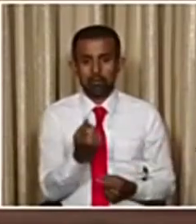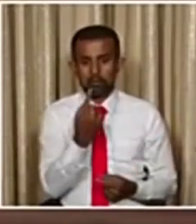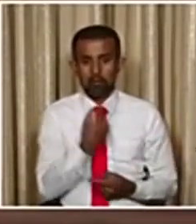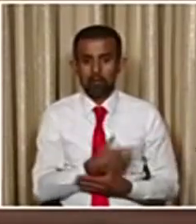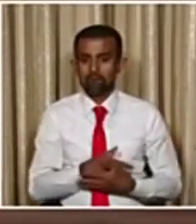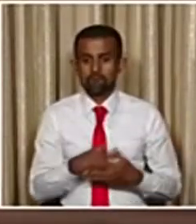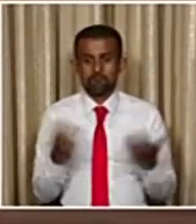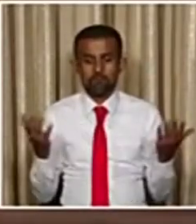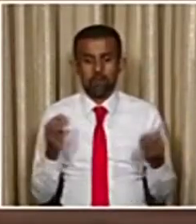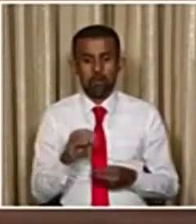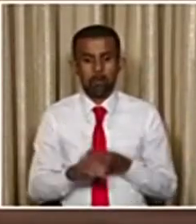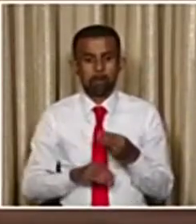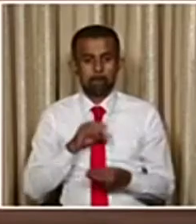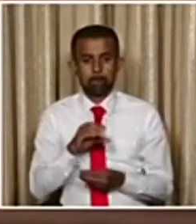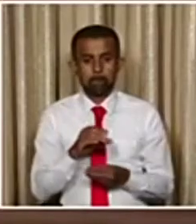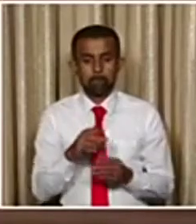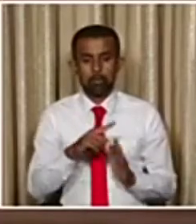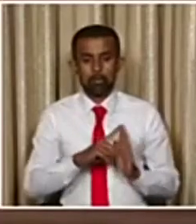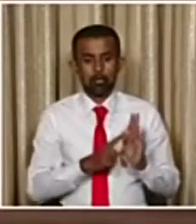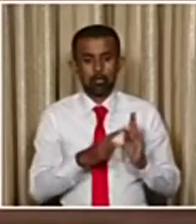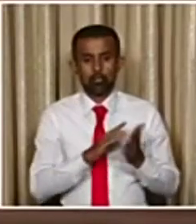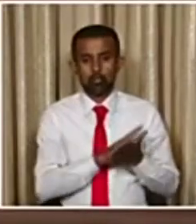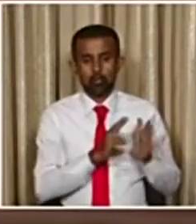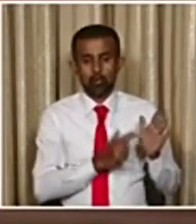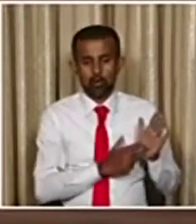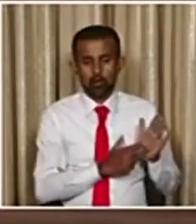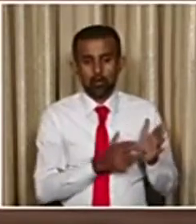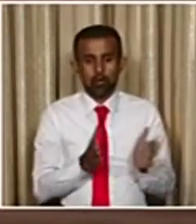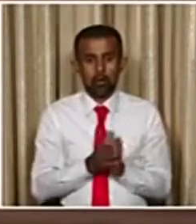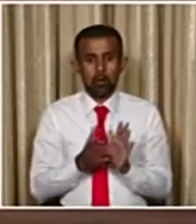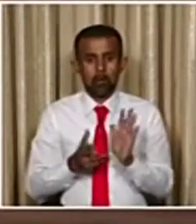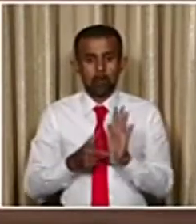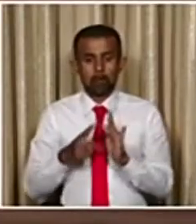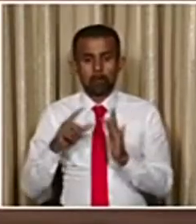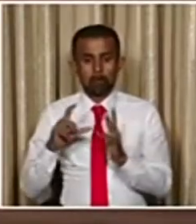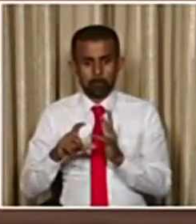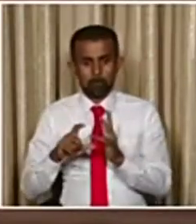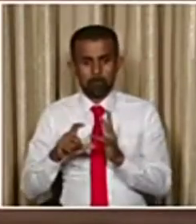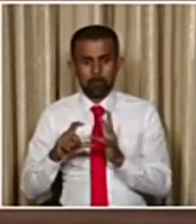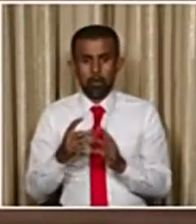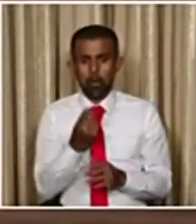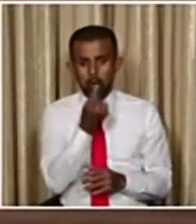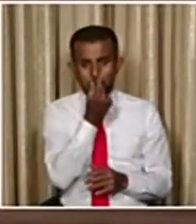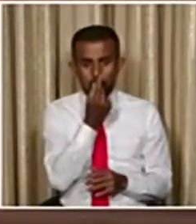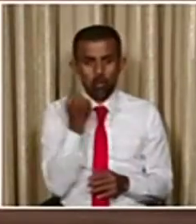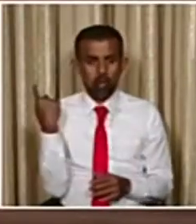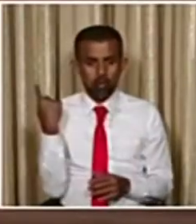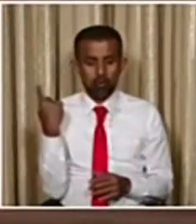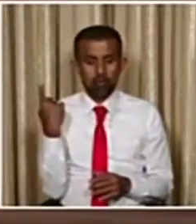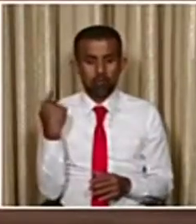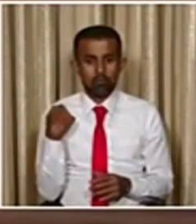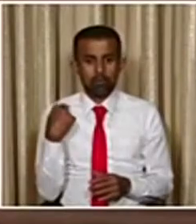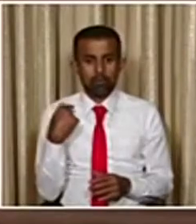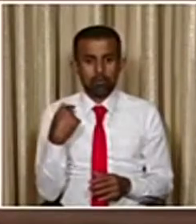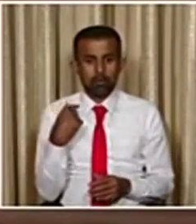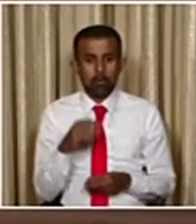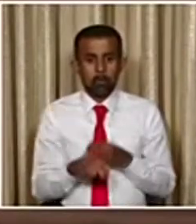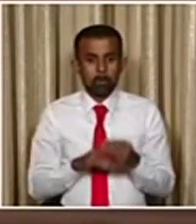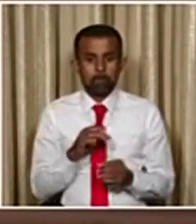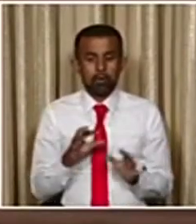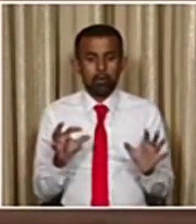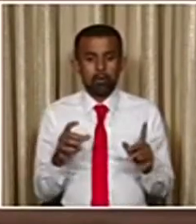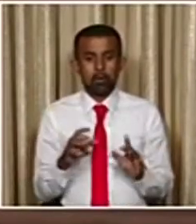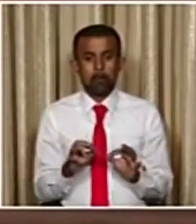මහා පරිමාණයේ ආයෝජන සමග දැන් ජෝන් කීල්ස් එක බැලුවොත් මෙල්කෝ කියන කැසිනෝ එක තමයි ඔස්ට්‍රේලියාවේ එතෙන්ට එන්නේ. අපි හැමෝටම ඒකේ